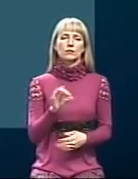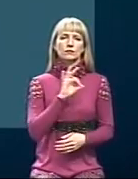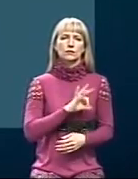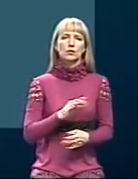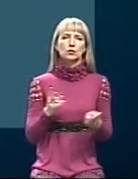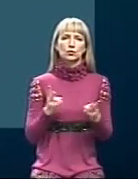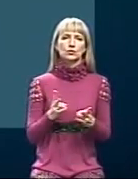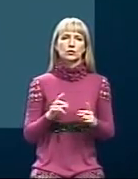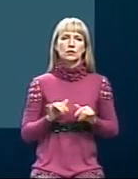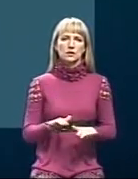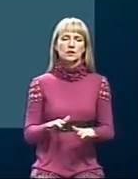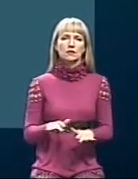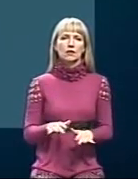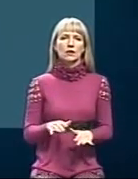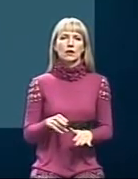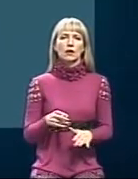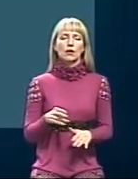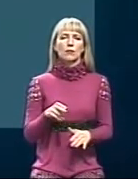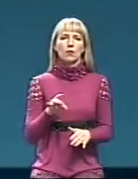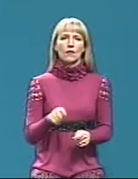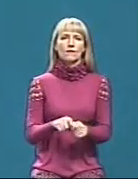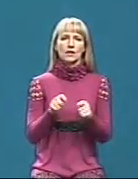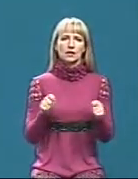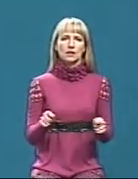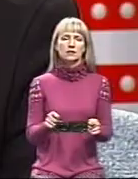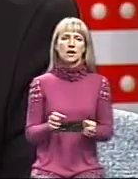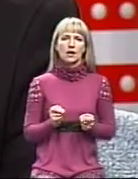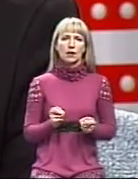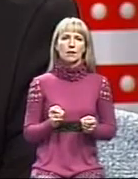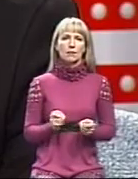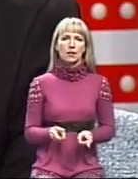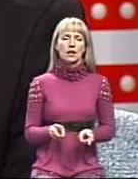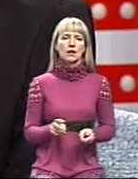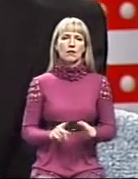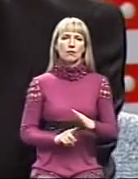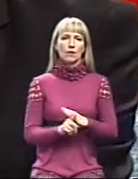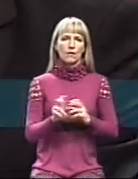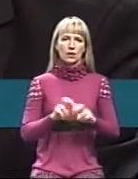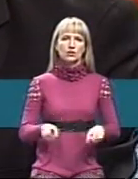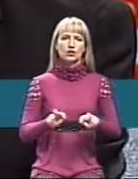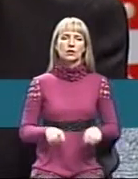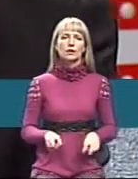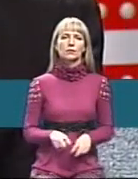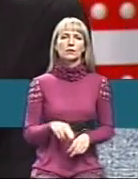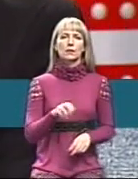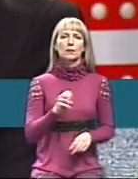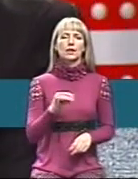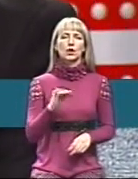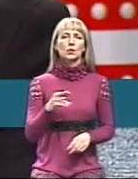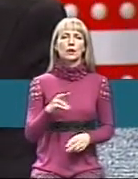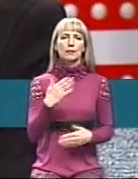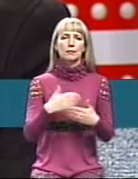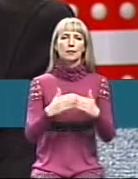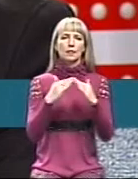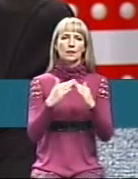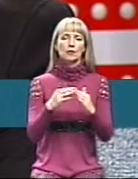вирішення питання про відкриття кримінального провадження. А пані Юлю, ну якщо перед будівлею